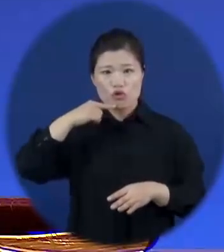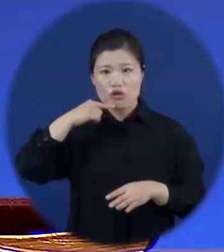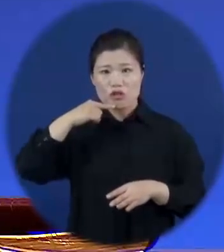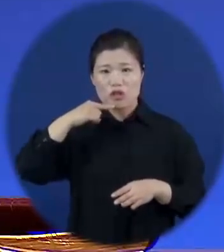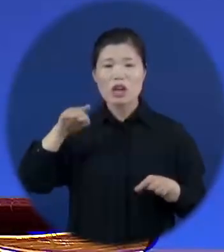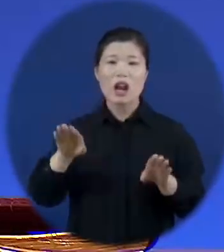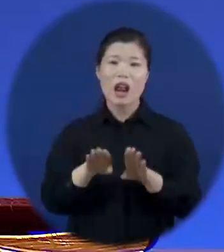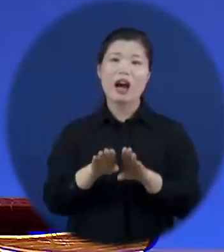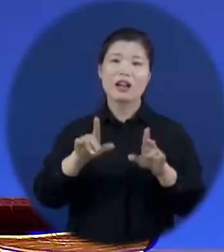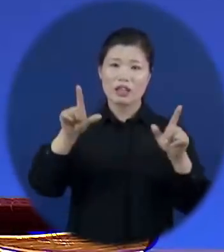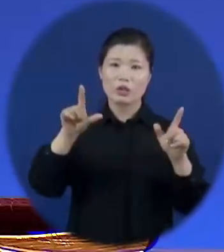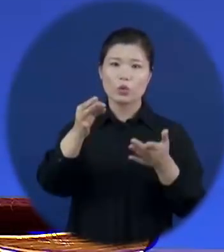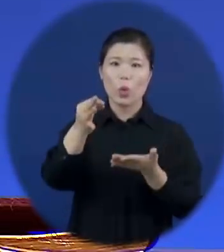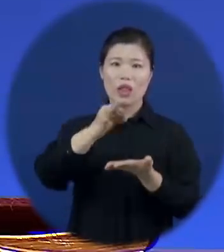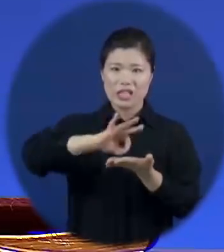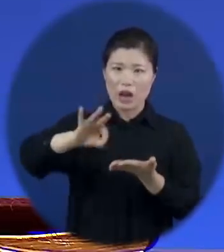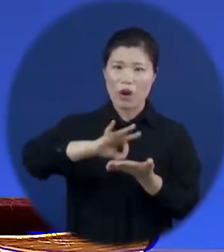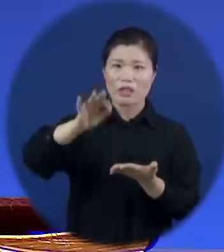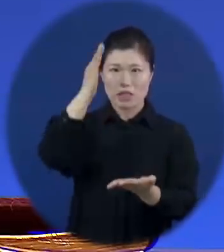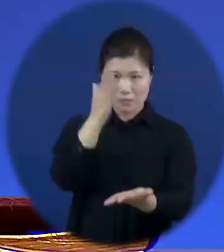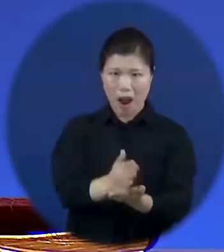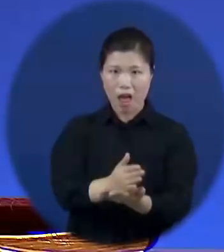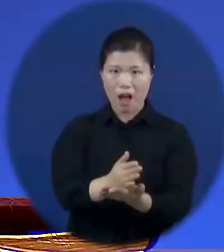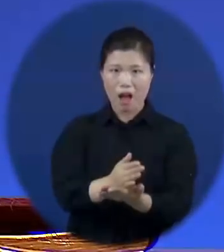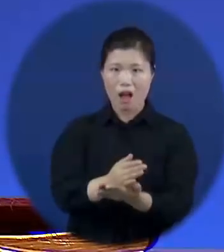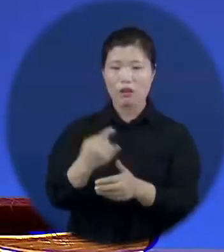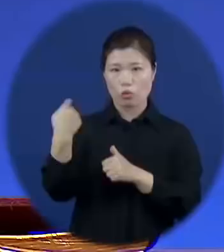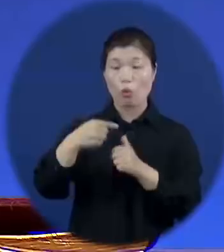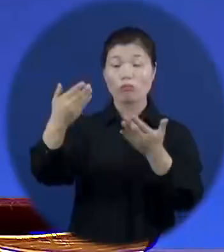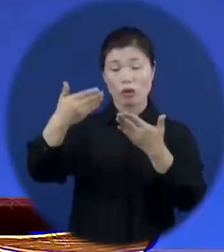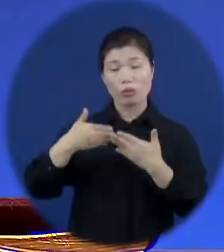써야 되는 것 어려서부터 교육받았고요.